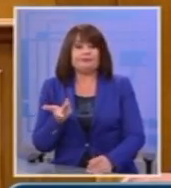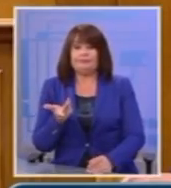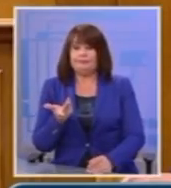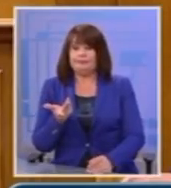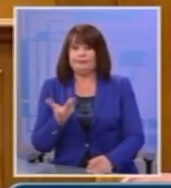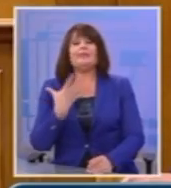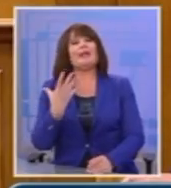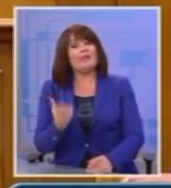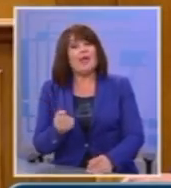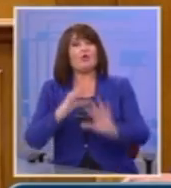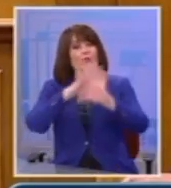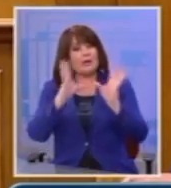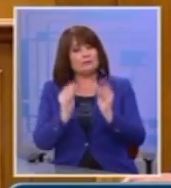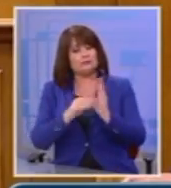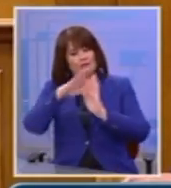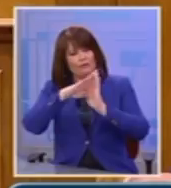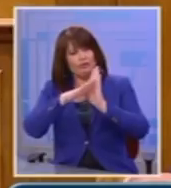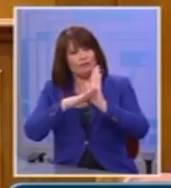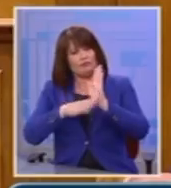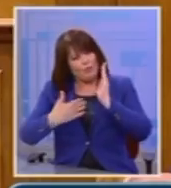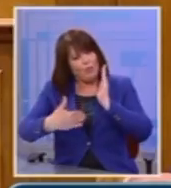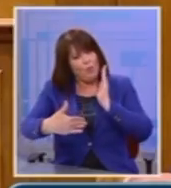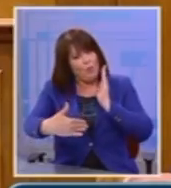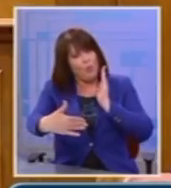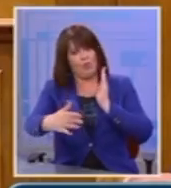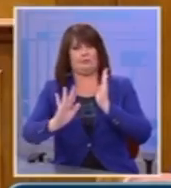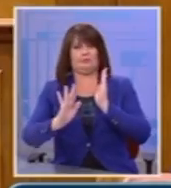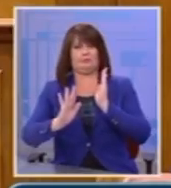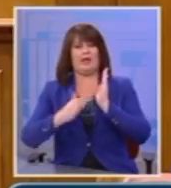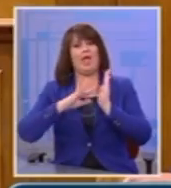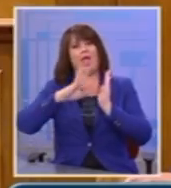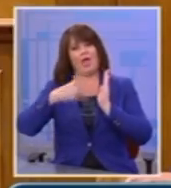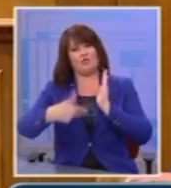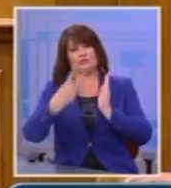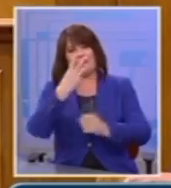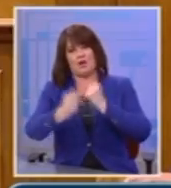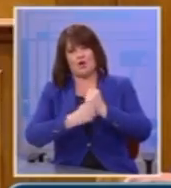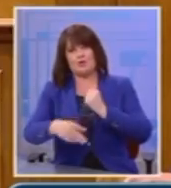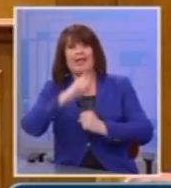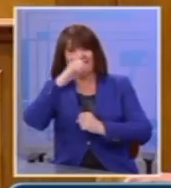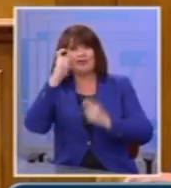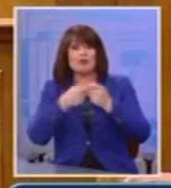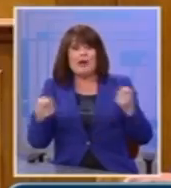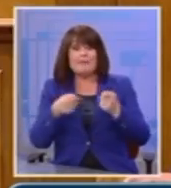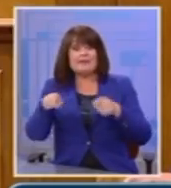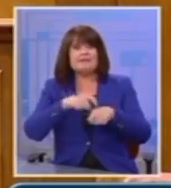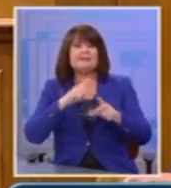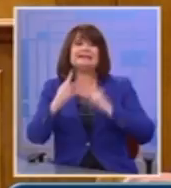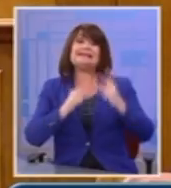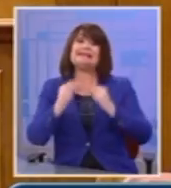θα υπάρξουν ενιαία προαπαιτούμενα σε όλη τη διάρκεια του προγράμματος. Αυτά τα δύσκολα μέτρα που συζητάμε τώρα